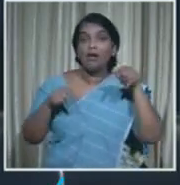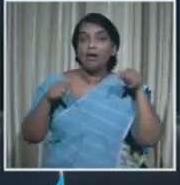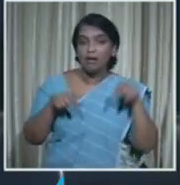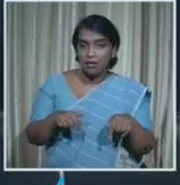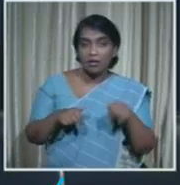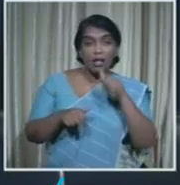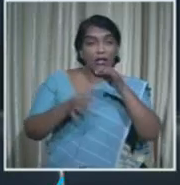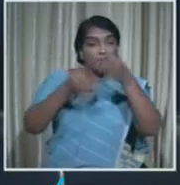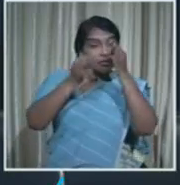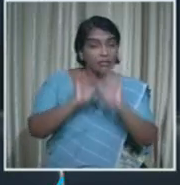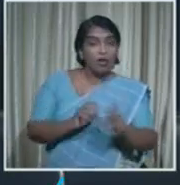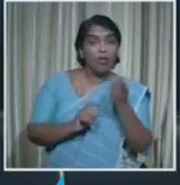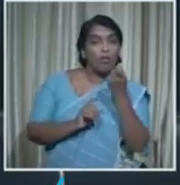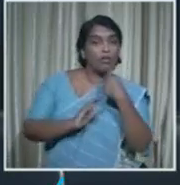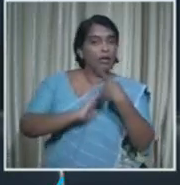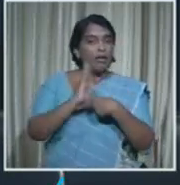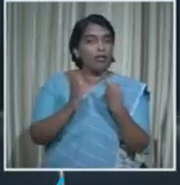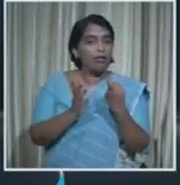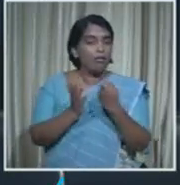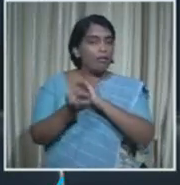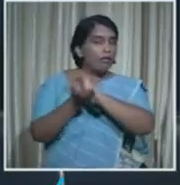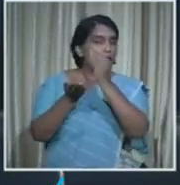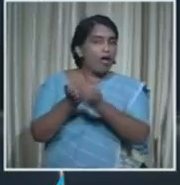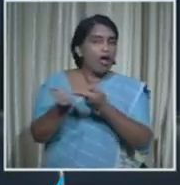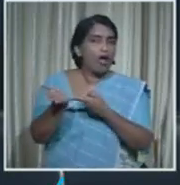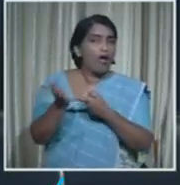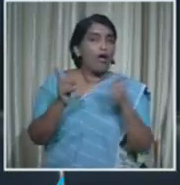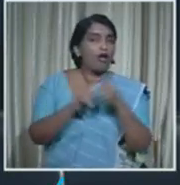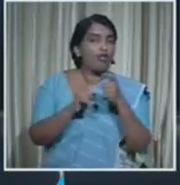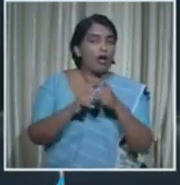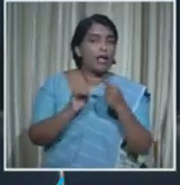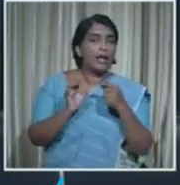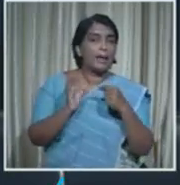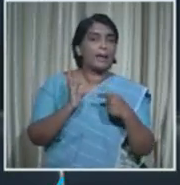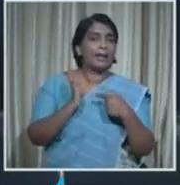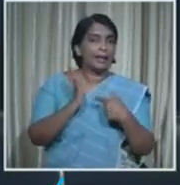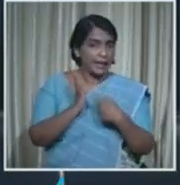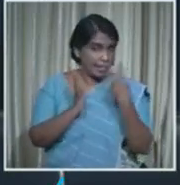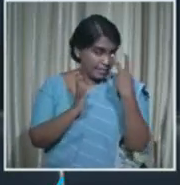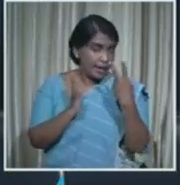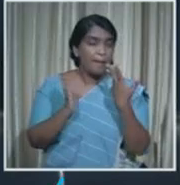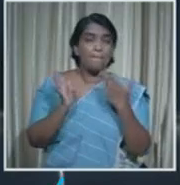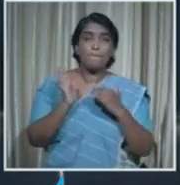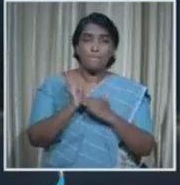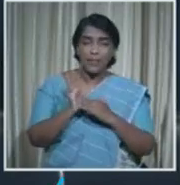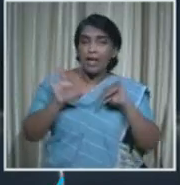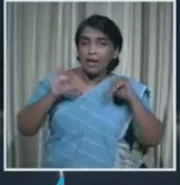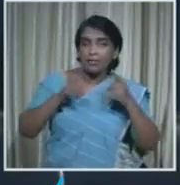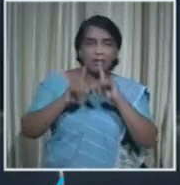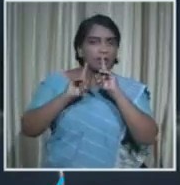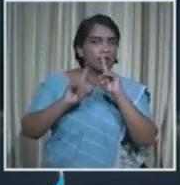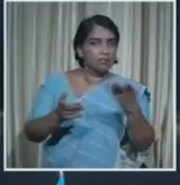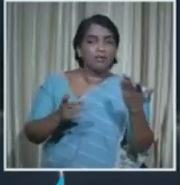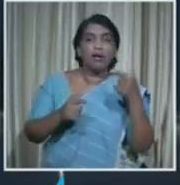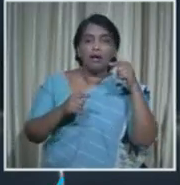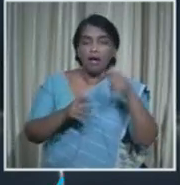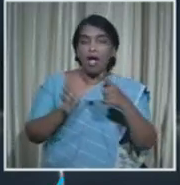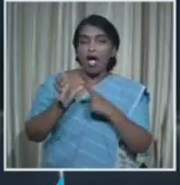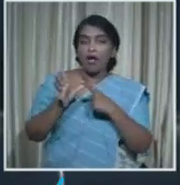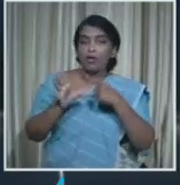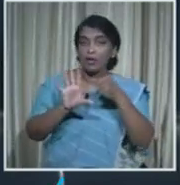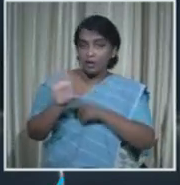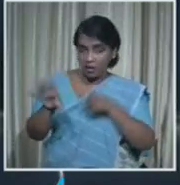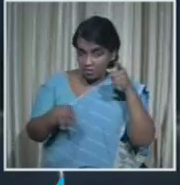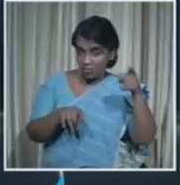හරියට කියලා නැහැ අපේ සංචිතය ඩොලර් බිලියන 2ද මිලියන 600ද කියලා මම අහන්නේ අනුරයාපා